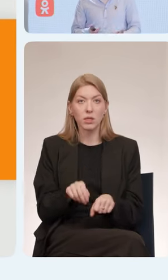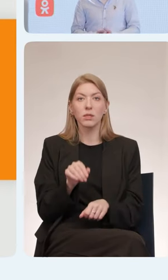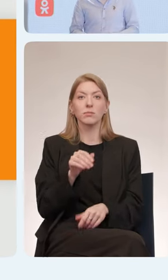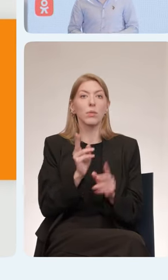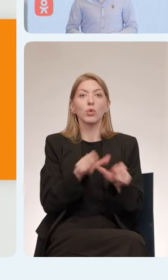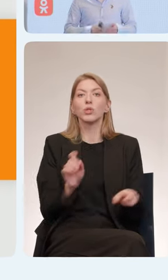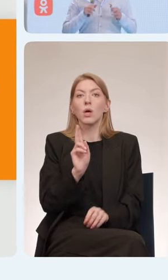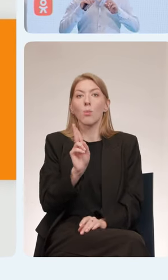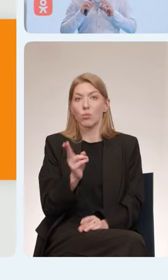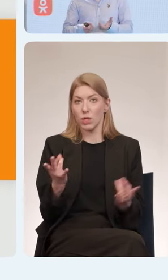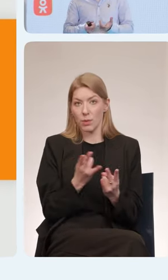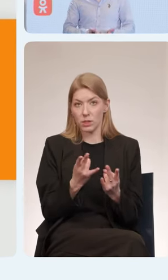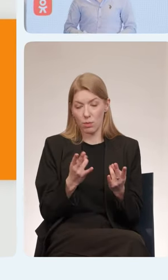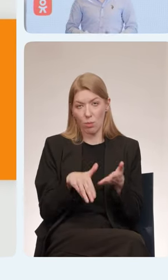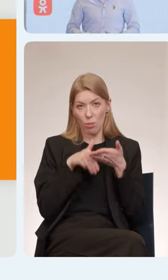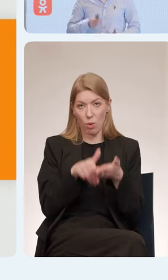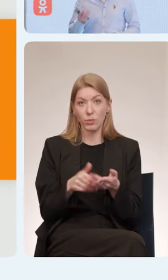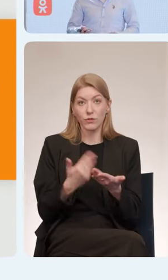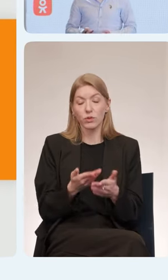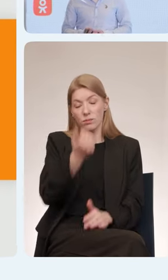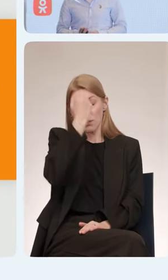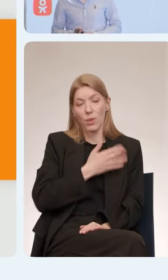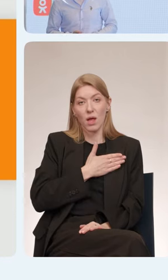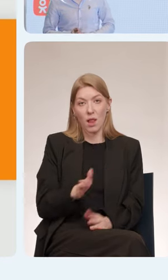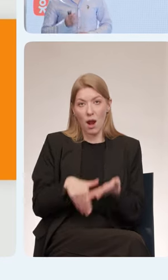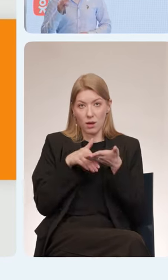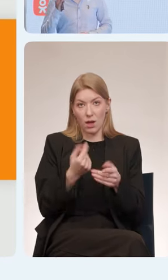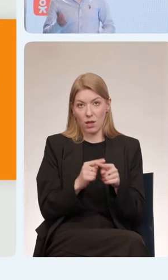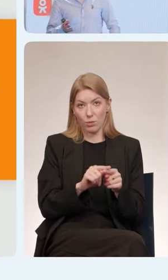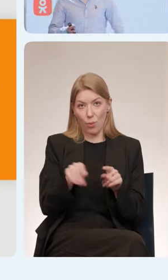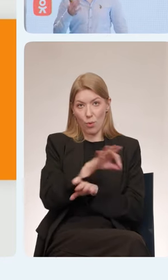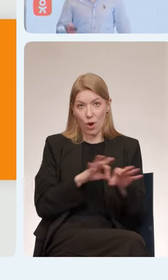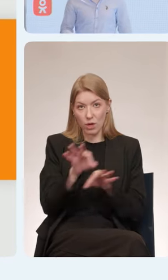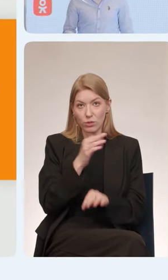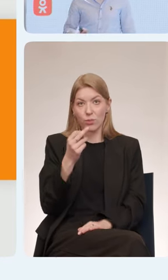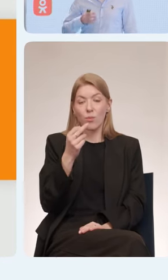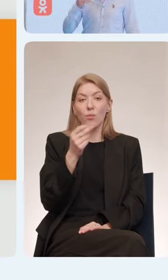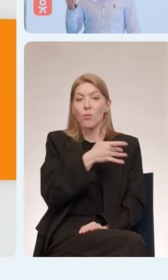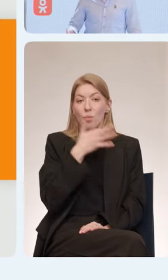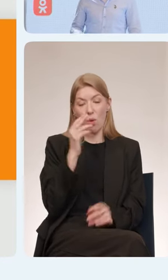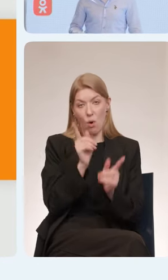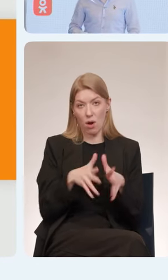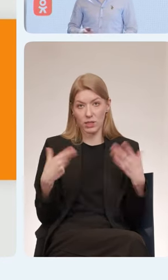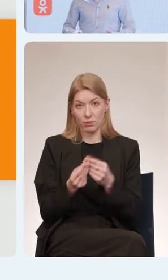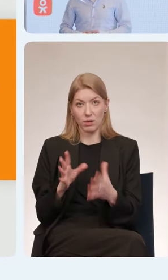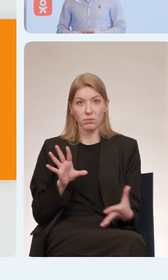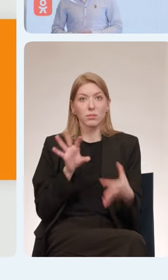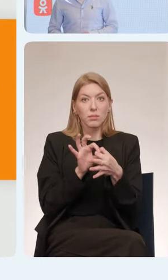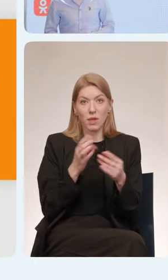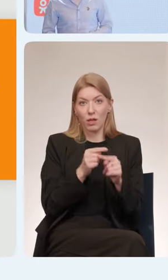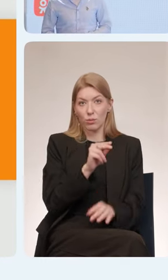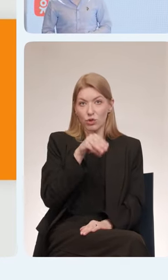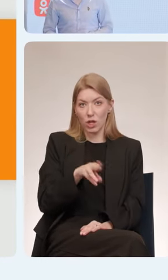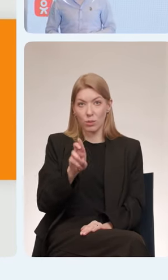нужна помощь. И вот именно благодаря этому проекту 80 семей к чат-боту подключились и получили